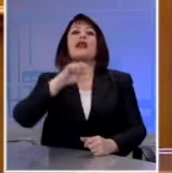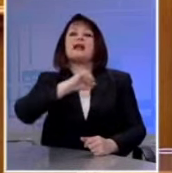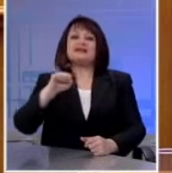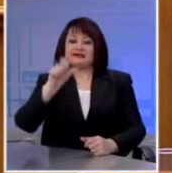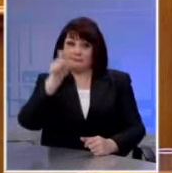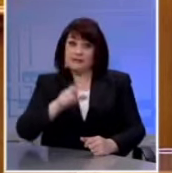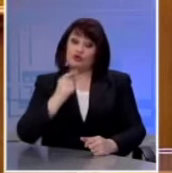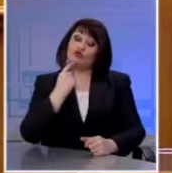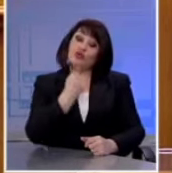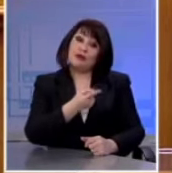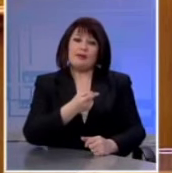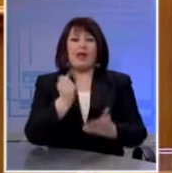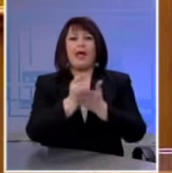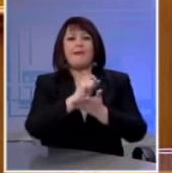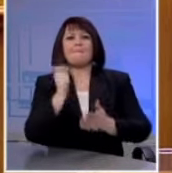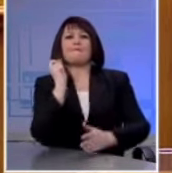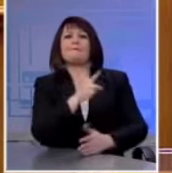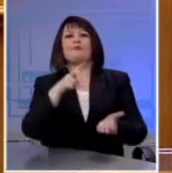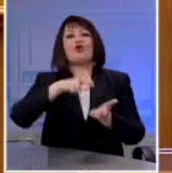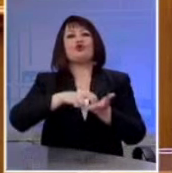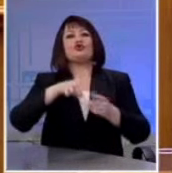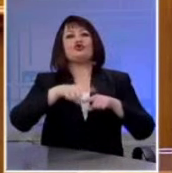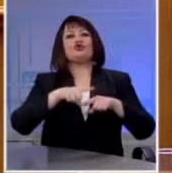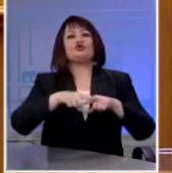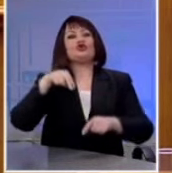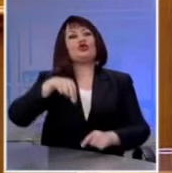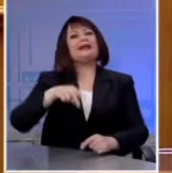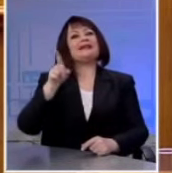όπως προκύπτει από την επιστολή του τότε προξένου της Ελλάδας στον Ντίσελντορφ.